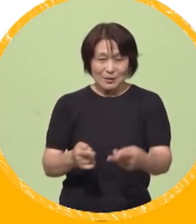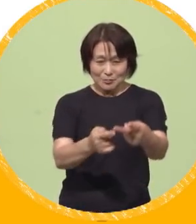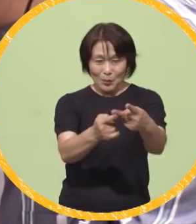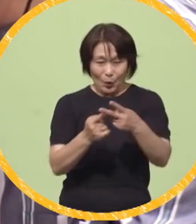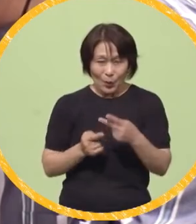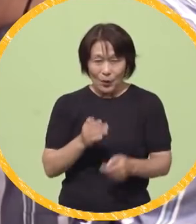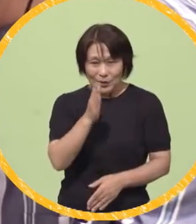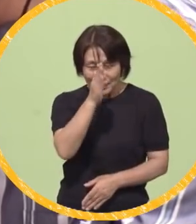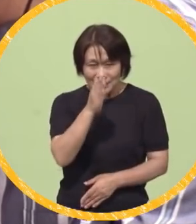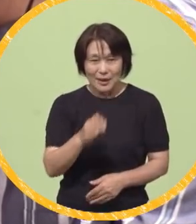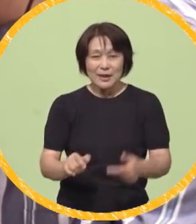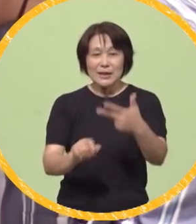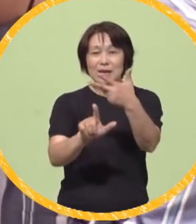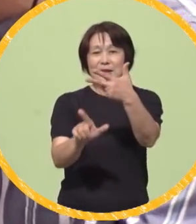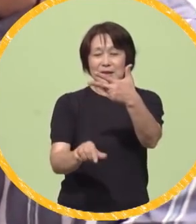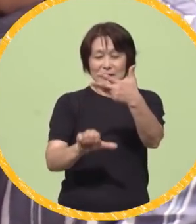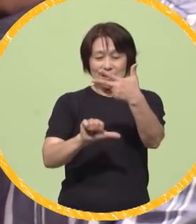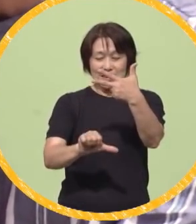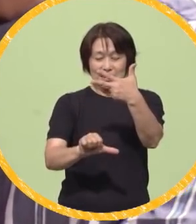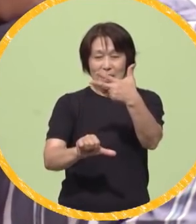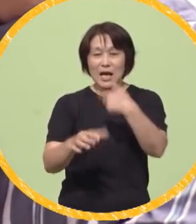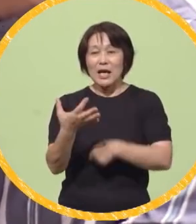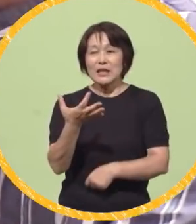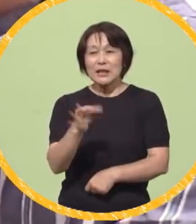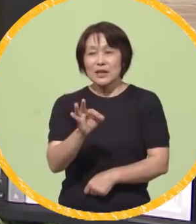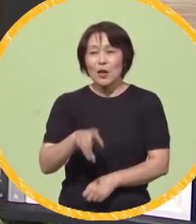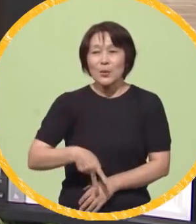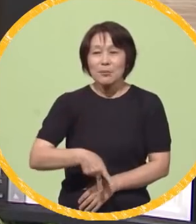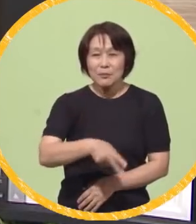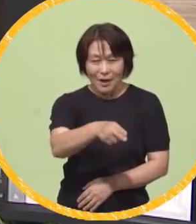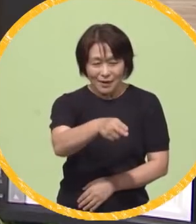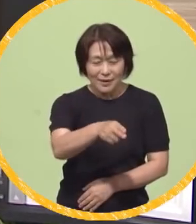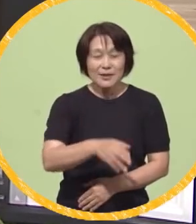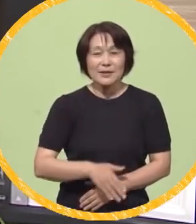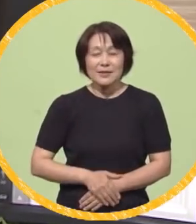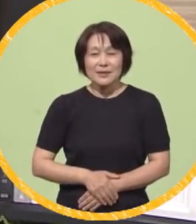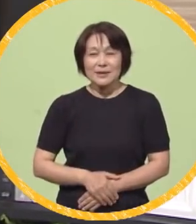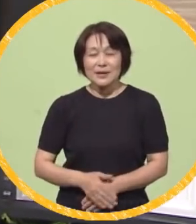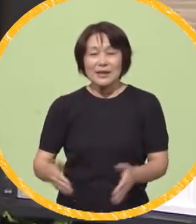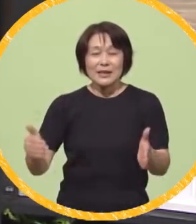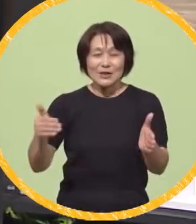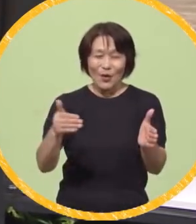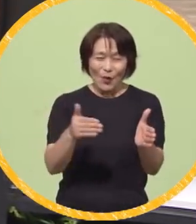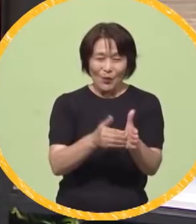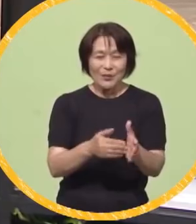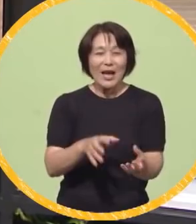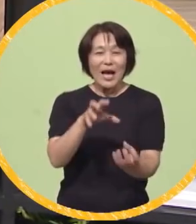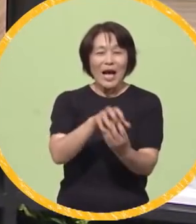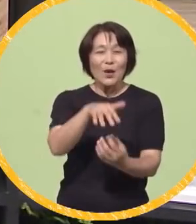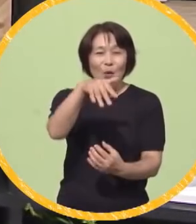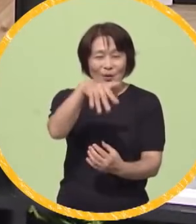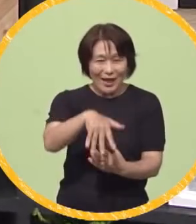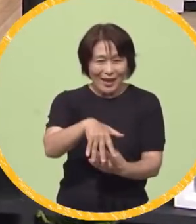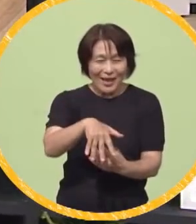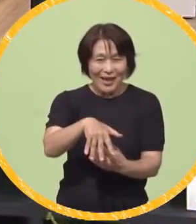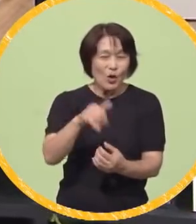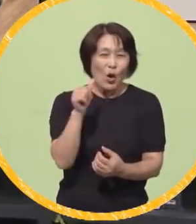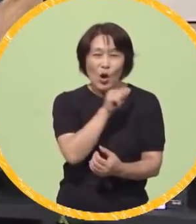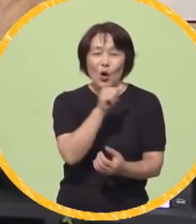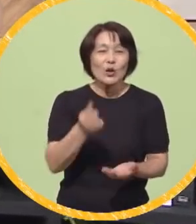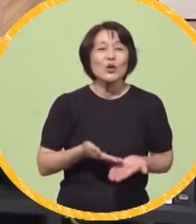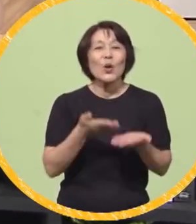。締め切りは7月5日金曜日までです。 ということで、以上リピーター続出箱根特集でした。